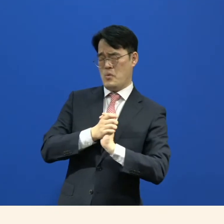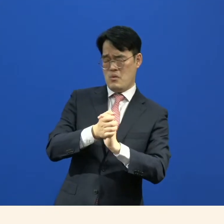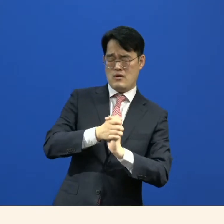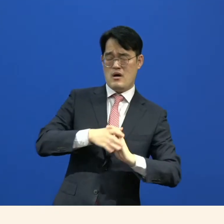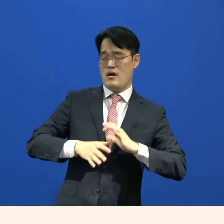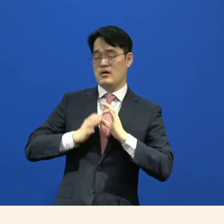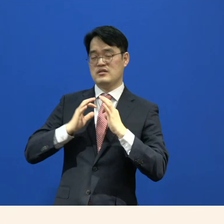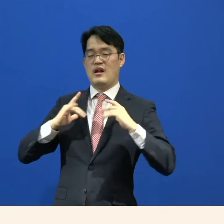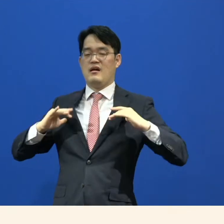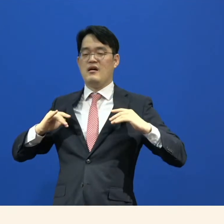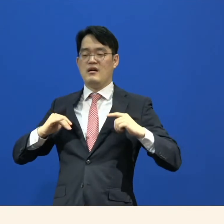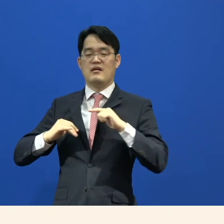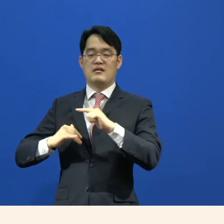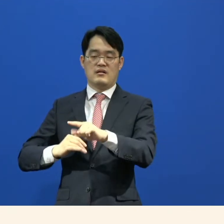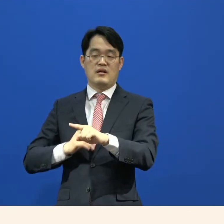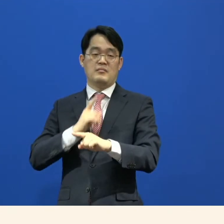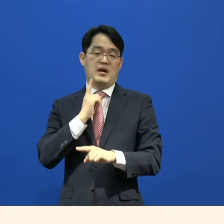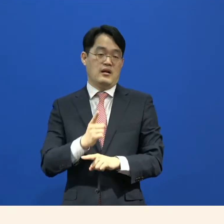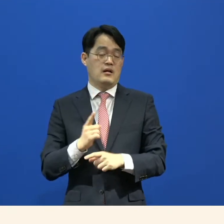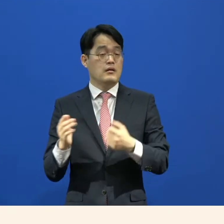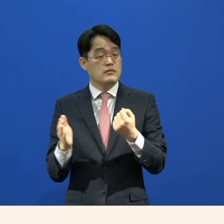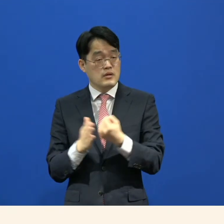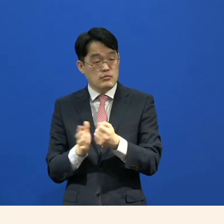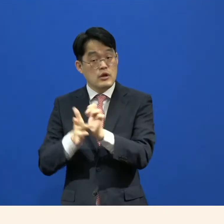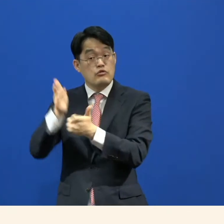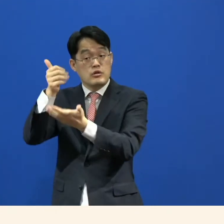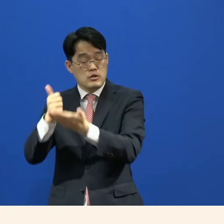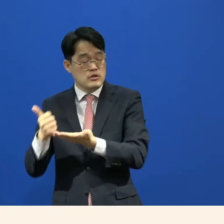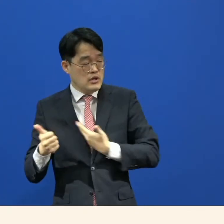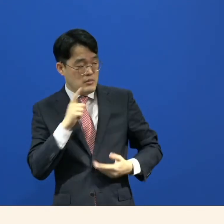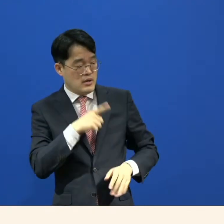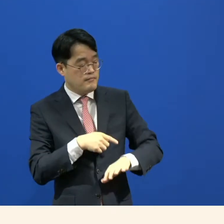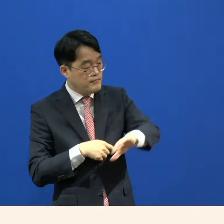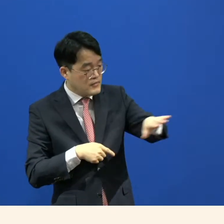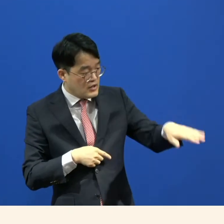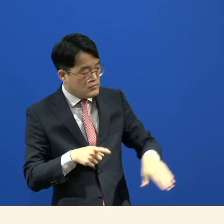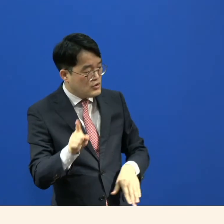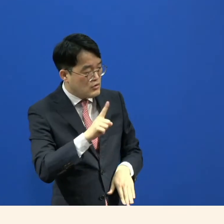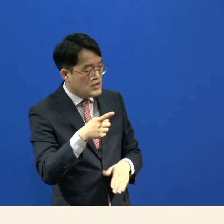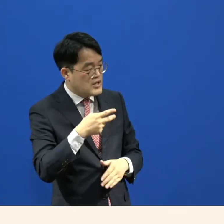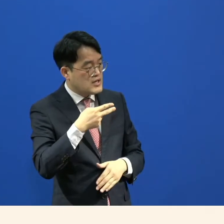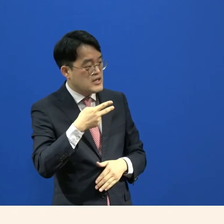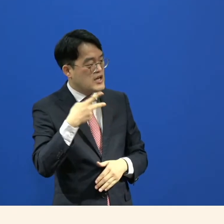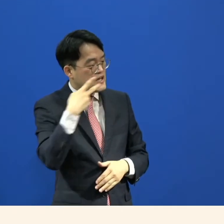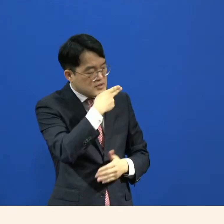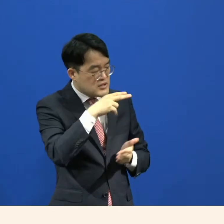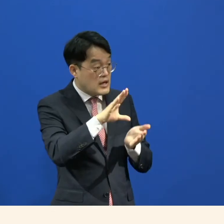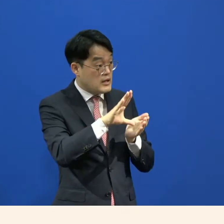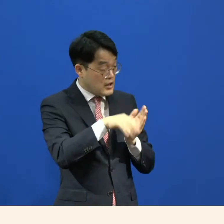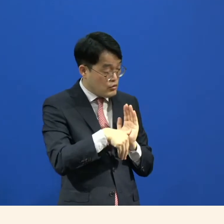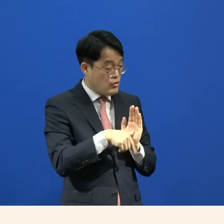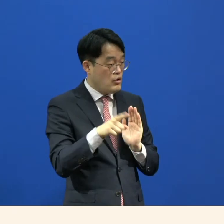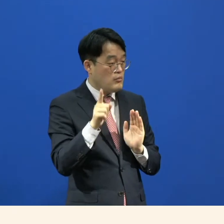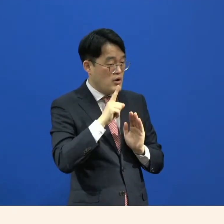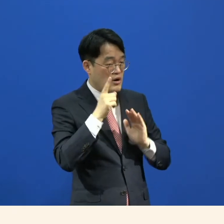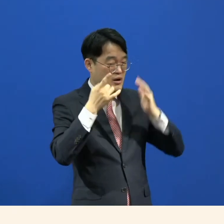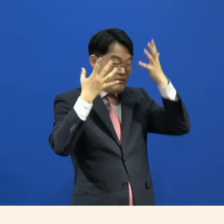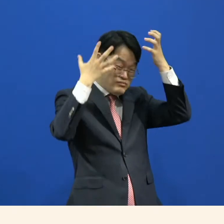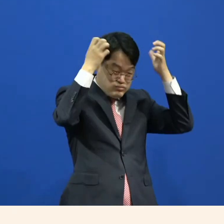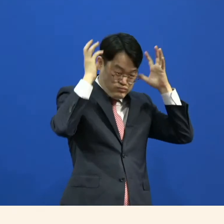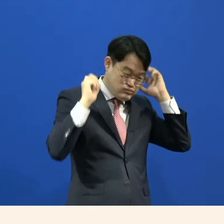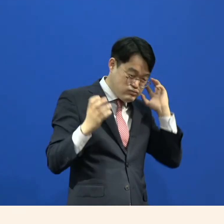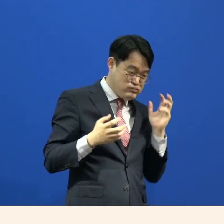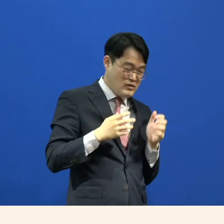그래서 예수님은 제자들에게 무엇을 하든지 은밀하게 하라. 금식할 때도 머리에 기름을 바르고